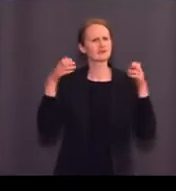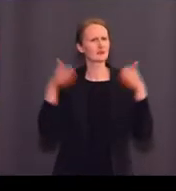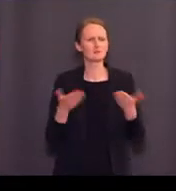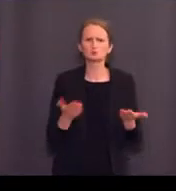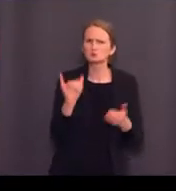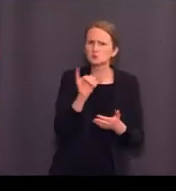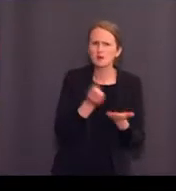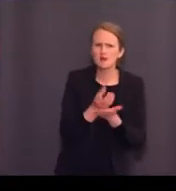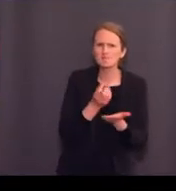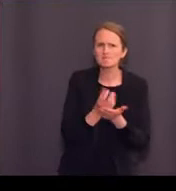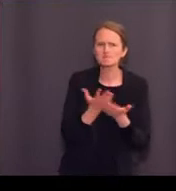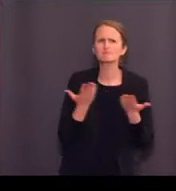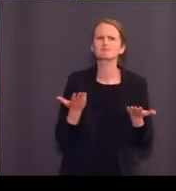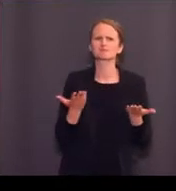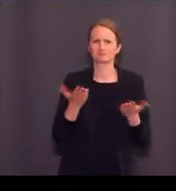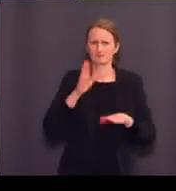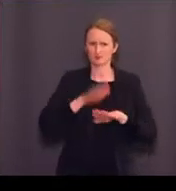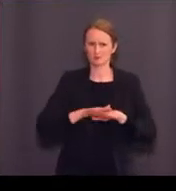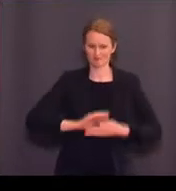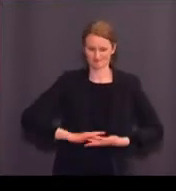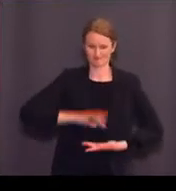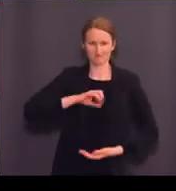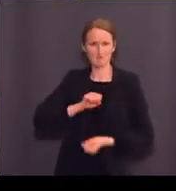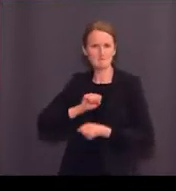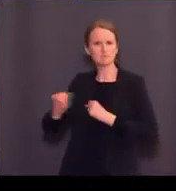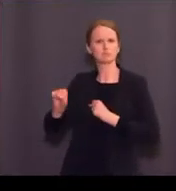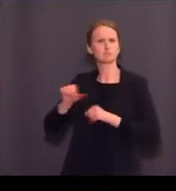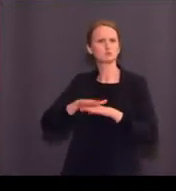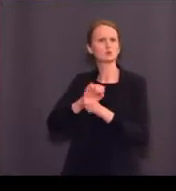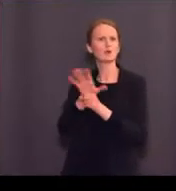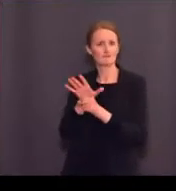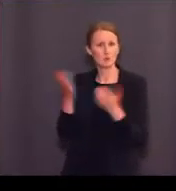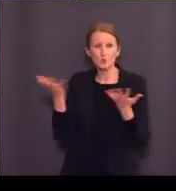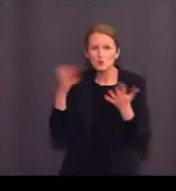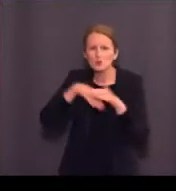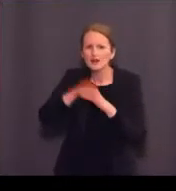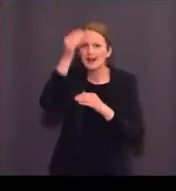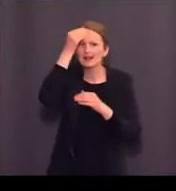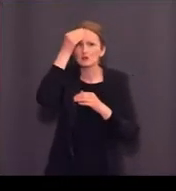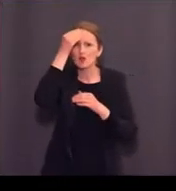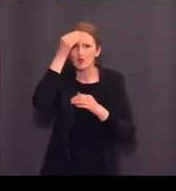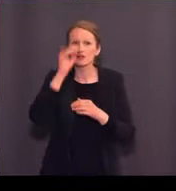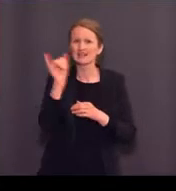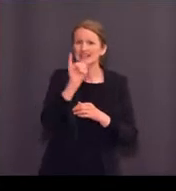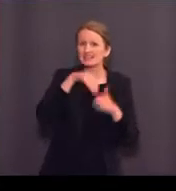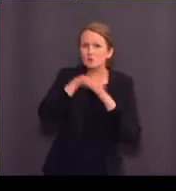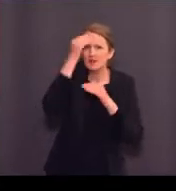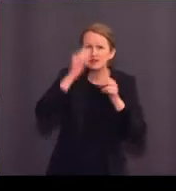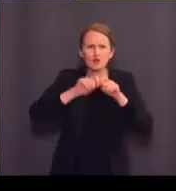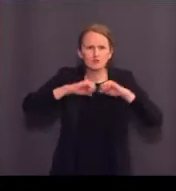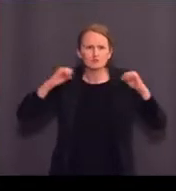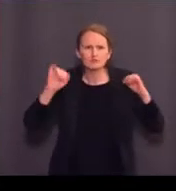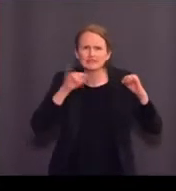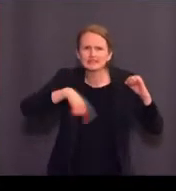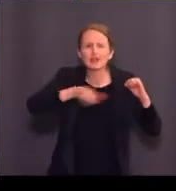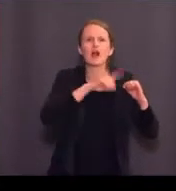la sérologie au niveau des écoles, aussi bien chez les écoliers d'ailleurs que chez les professeurs et le reste du personnel qui travaille dans les